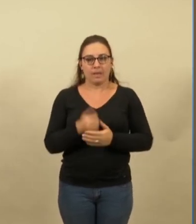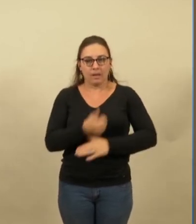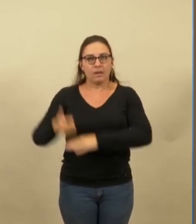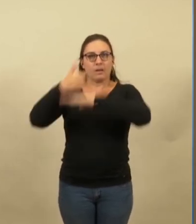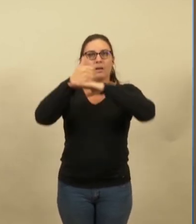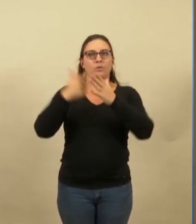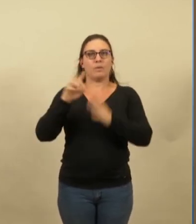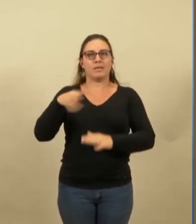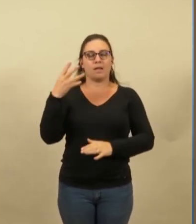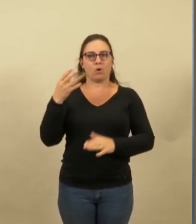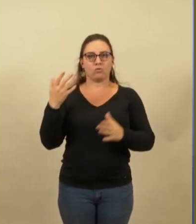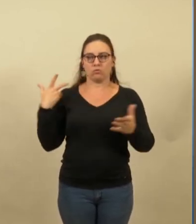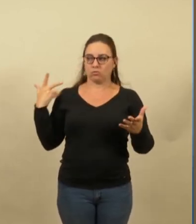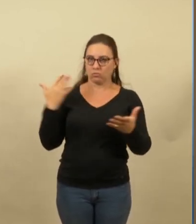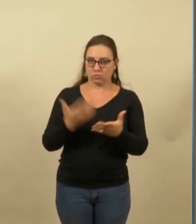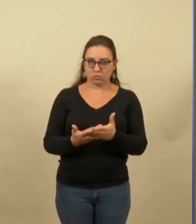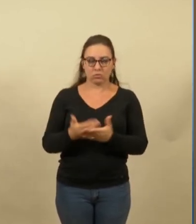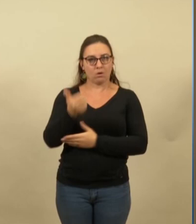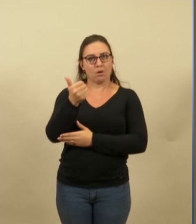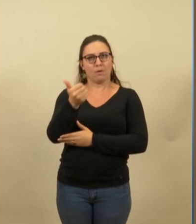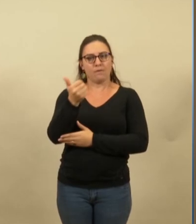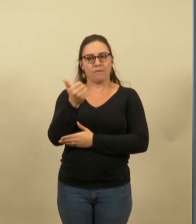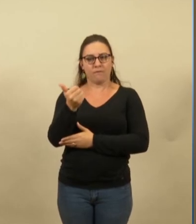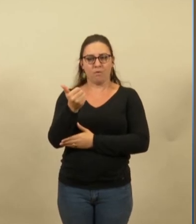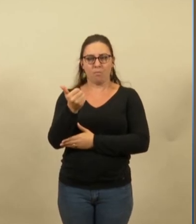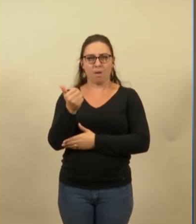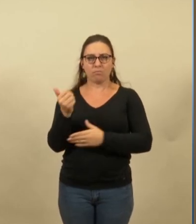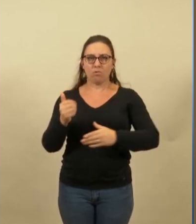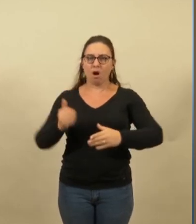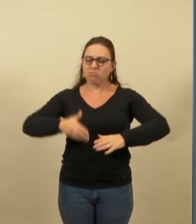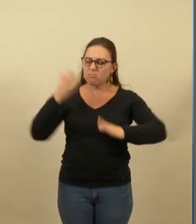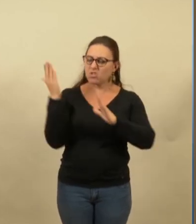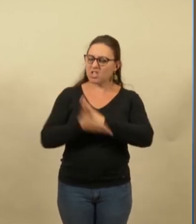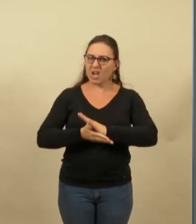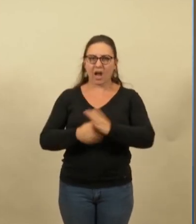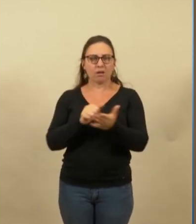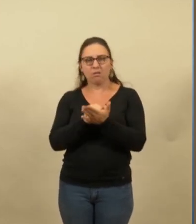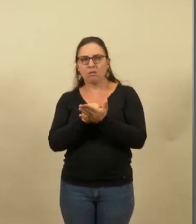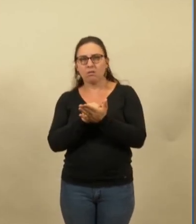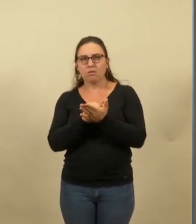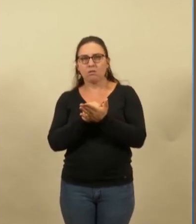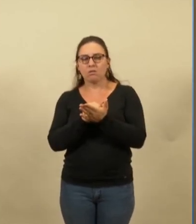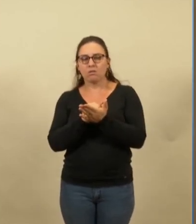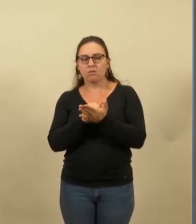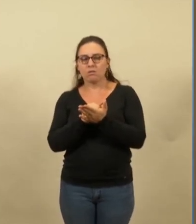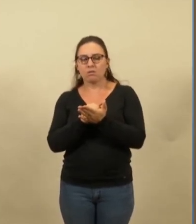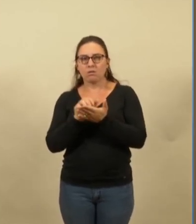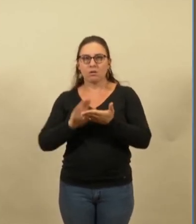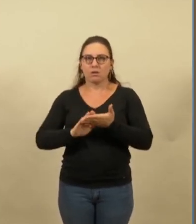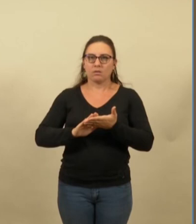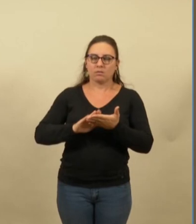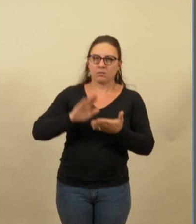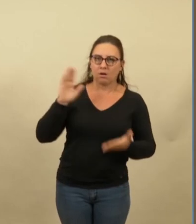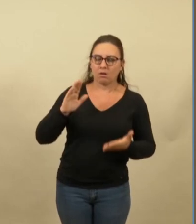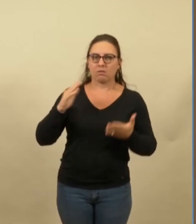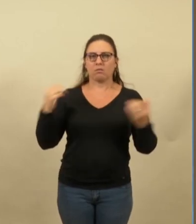2014 vous avez régulièrement et son état d'un prix donc les décisions donc les orientations totalement contraire à vos engagements de campagne